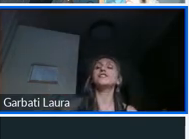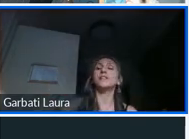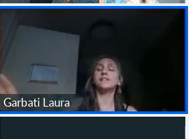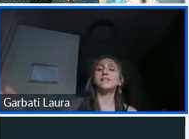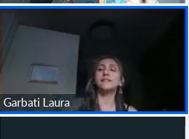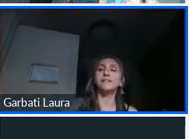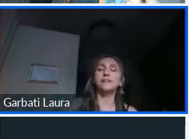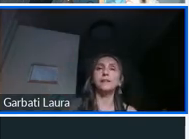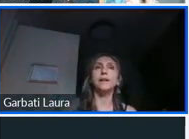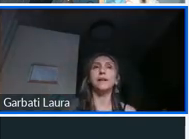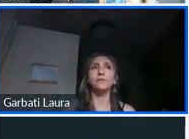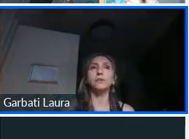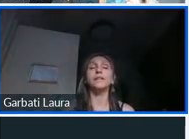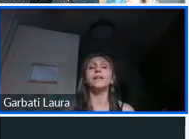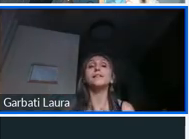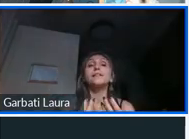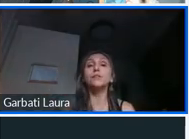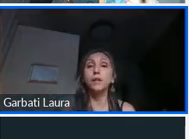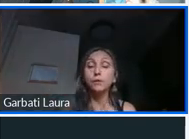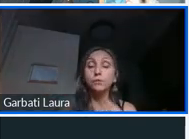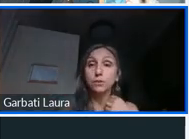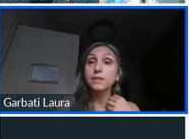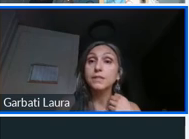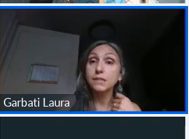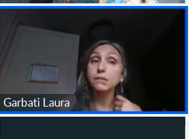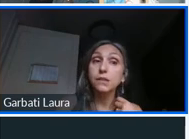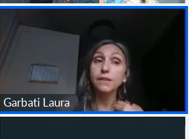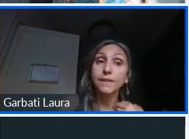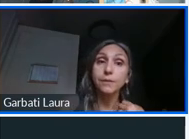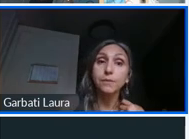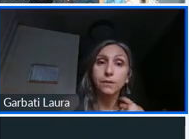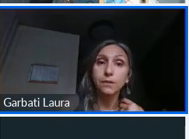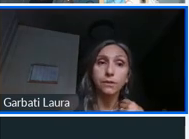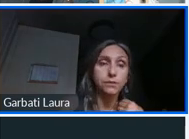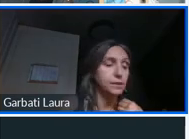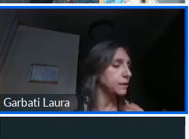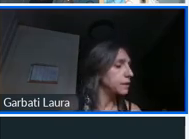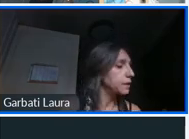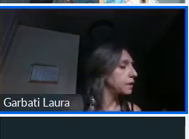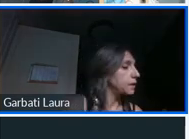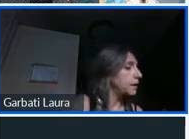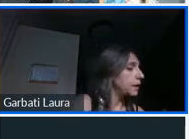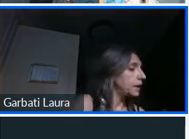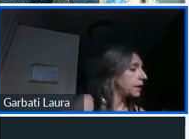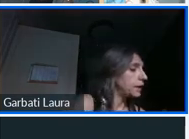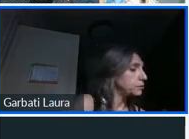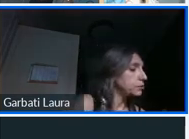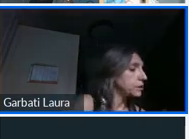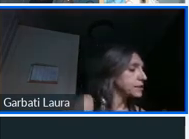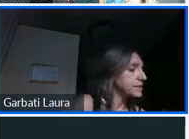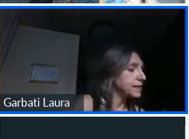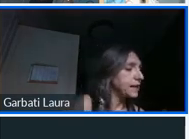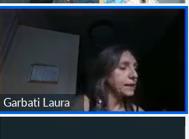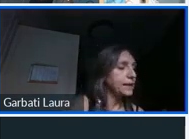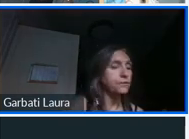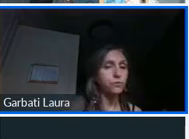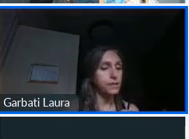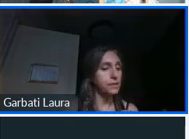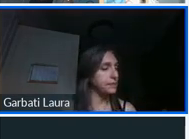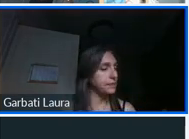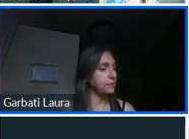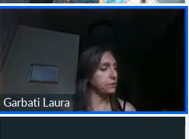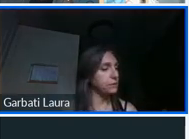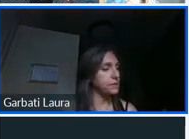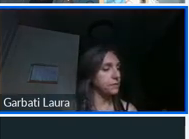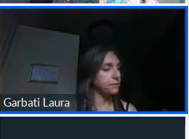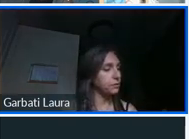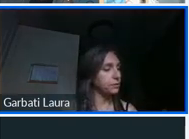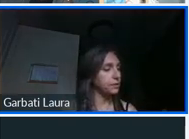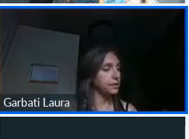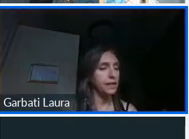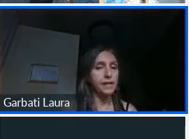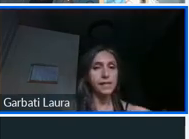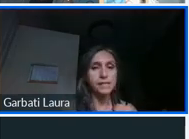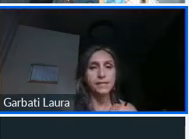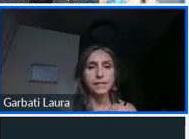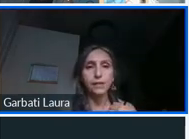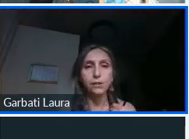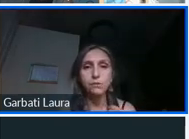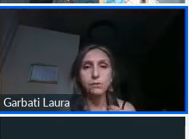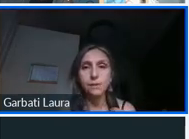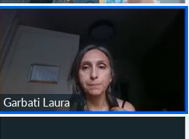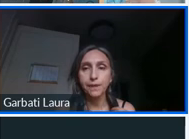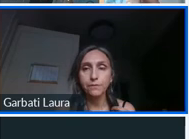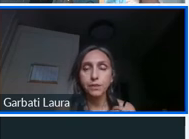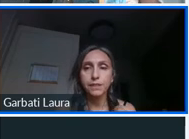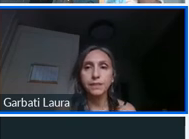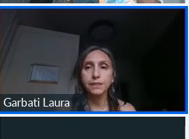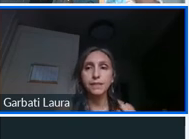do la licenza di, vuol dire ti do l'autorizzazione a fare qualcosa. Autorizzare vuol dire